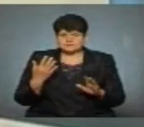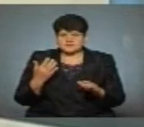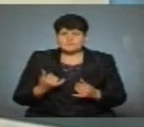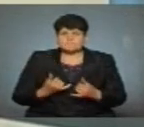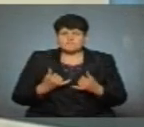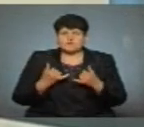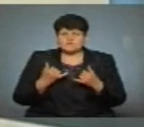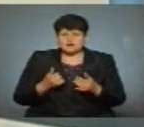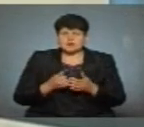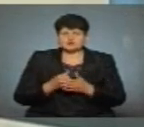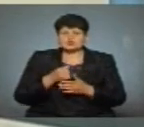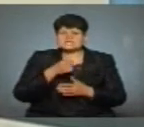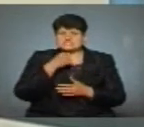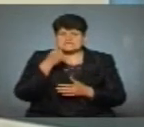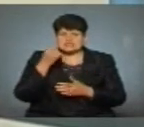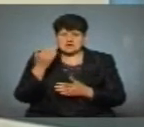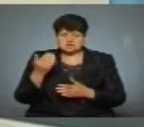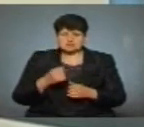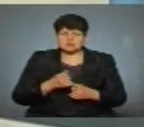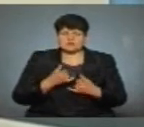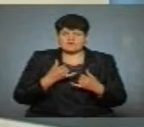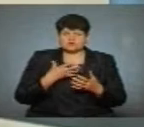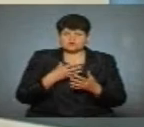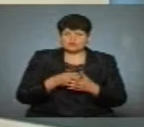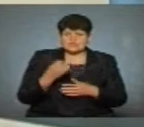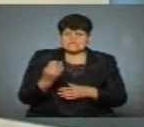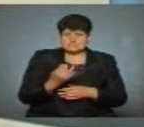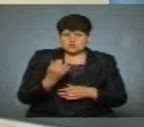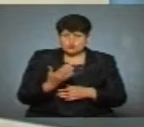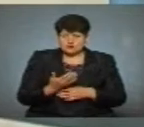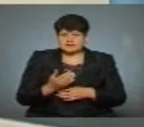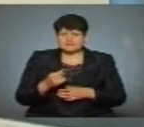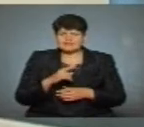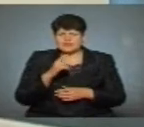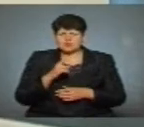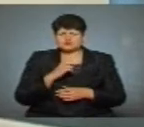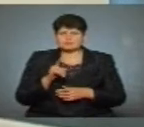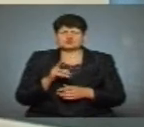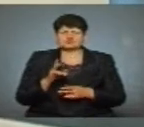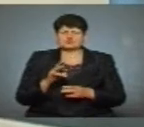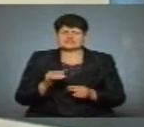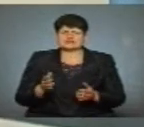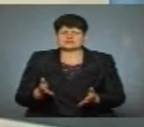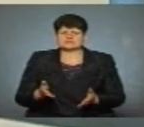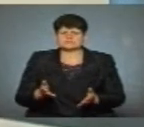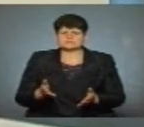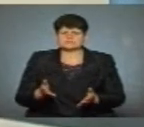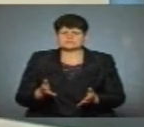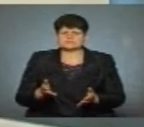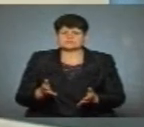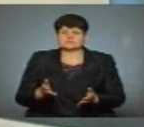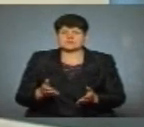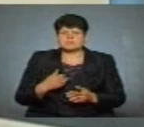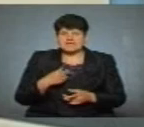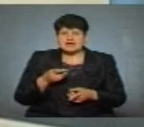повага до старших, повага до своєї історії і власне, нерозуміння, а чому б і ні. Тобто